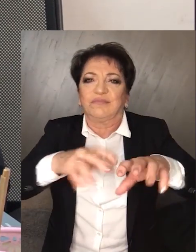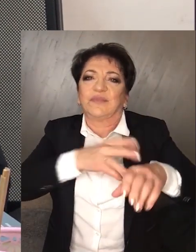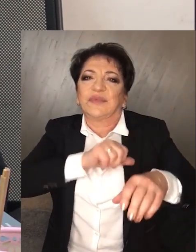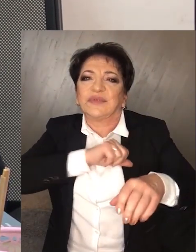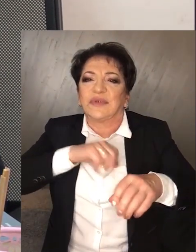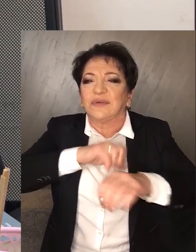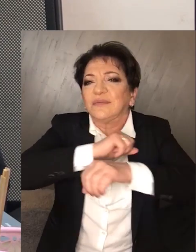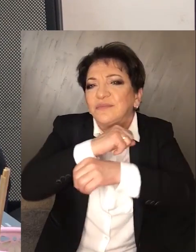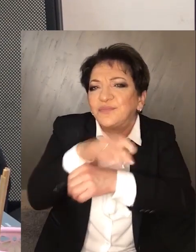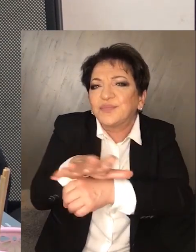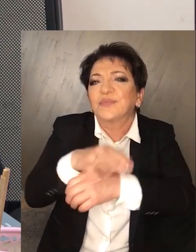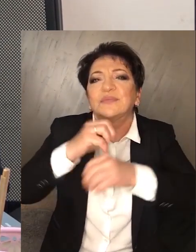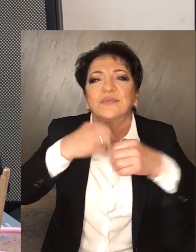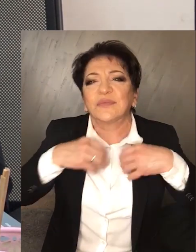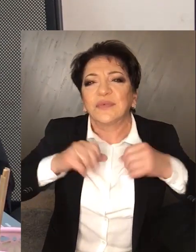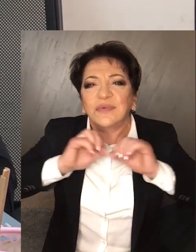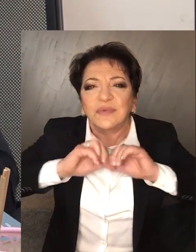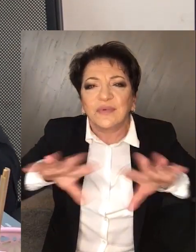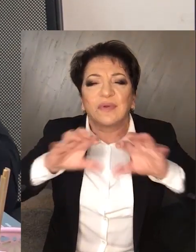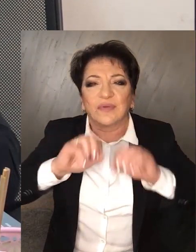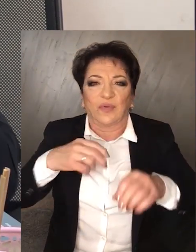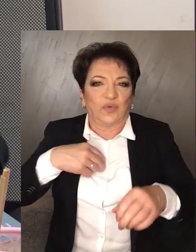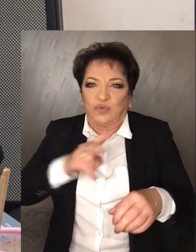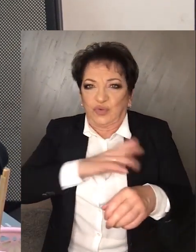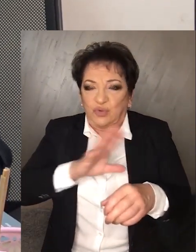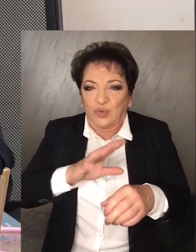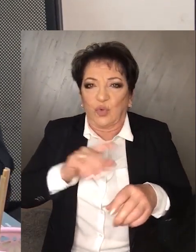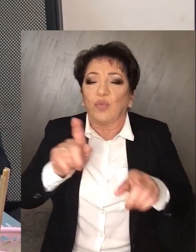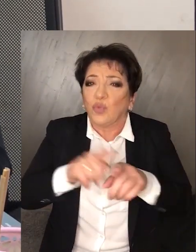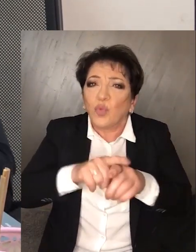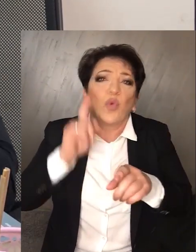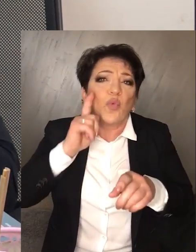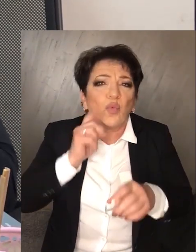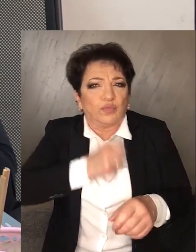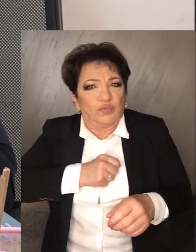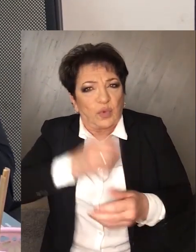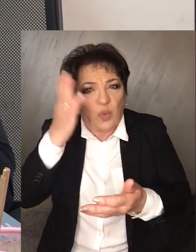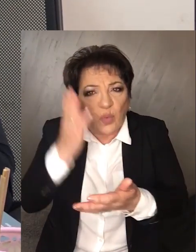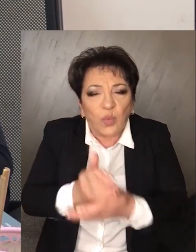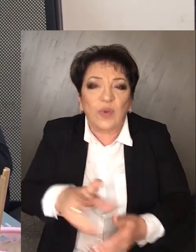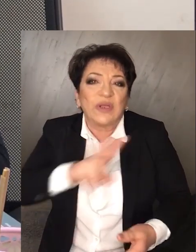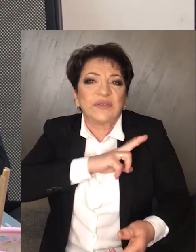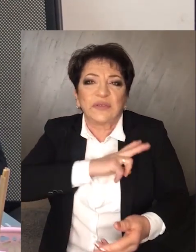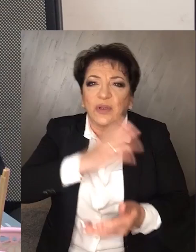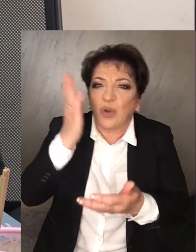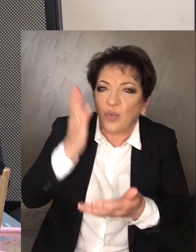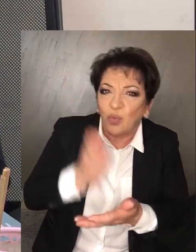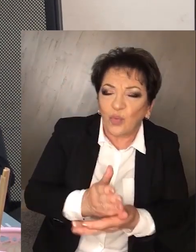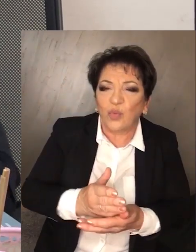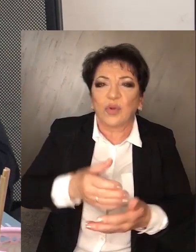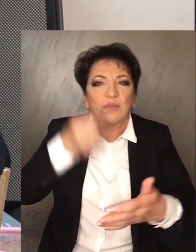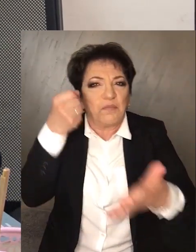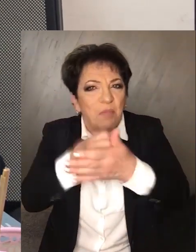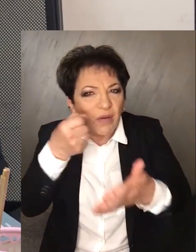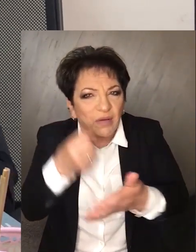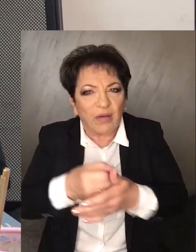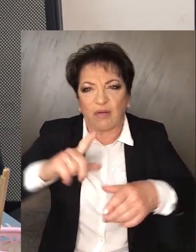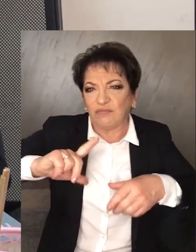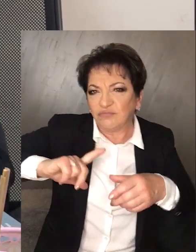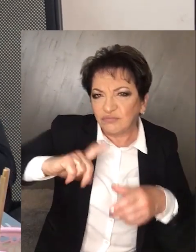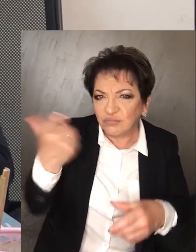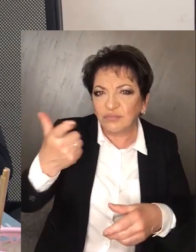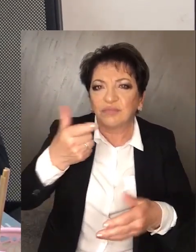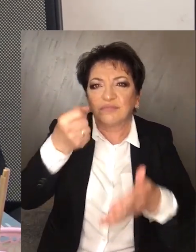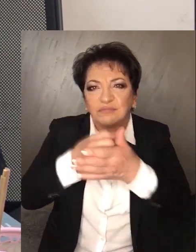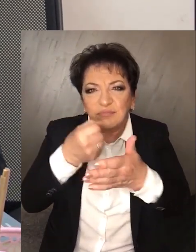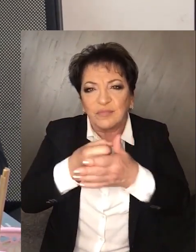լինելուց։ Ինքը չի վախենում իր սերը տալուց, իր սերը սփռելուց, իր հոգու, չգիտեմ, նաև ինչի՞ չէ, նաև վրդովմունքը,